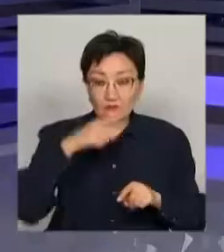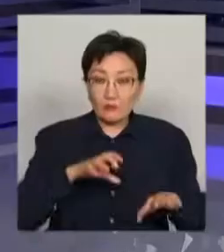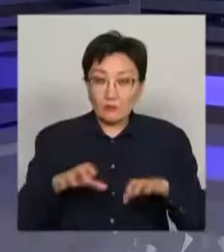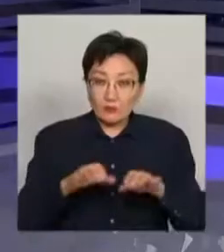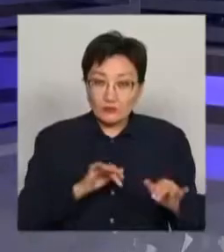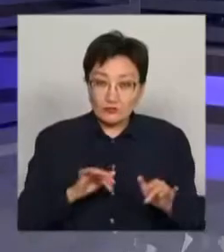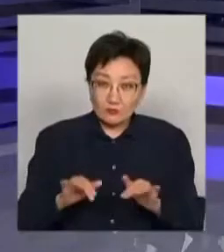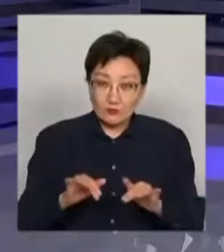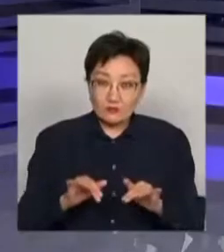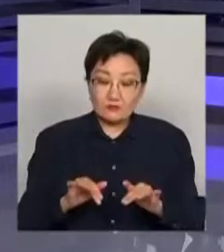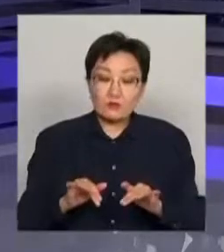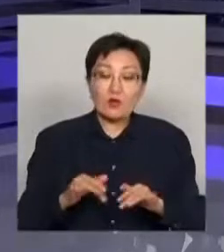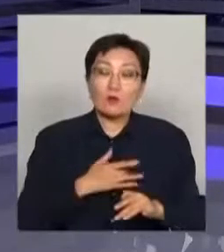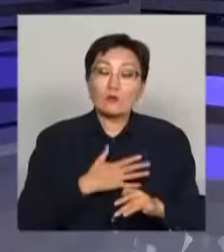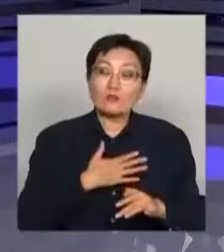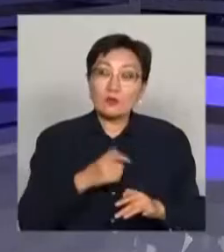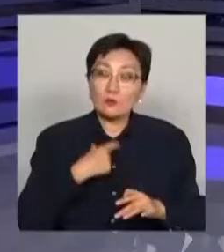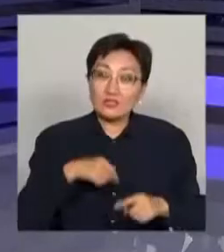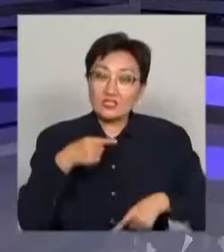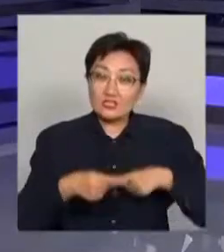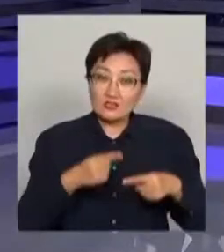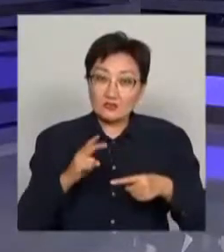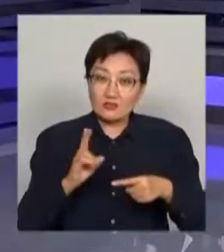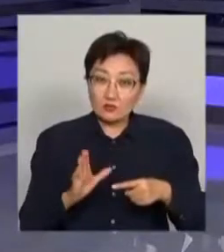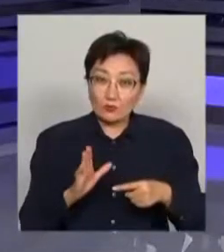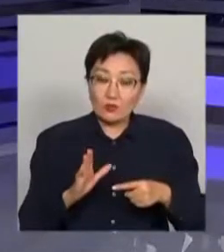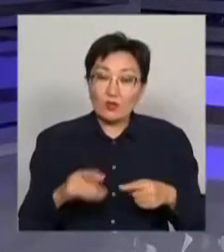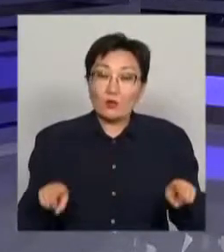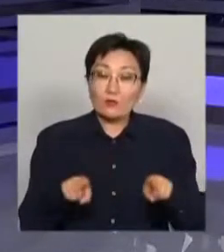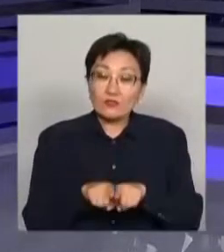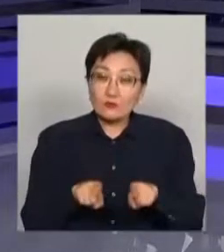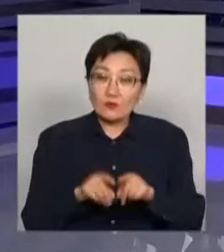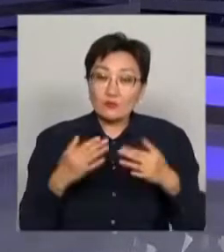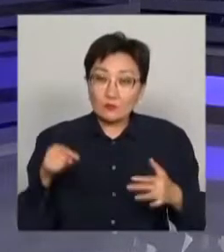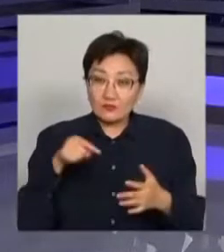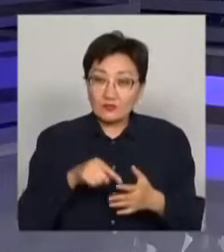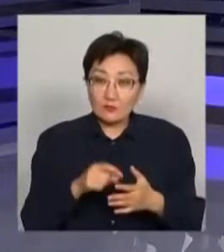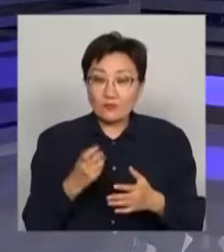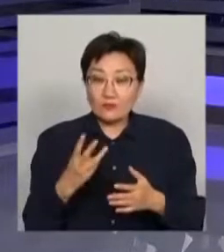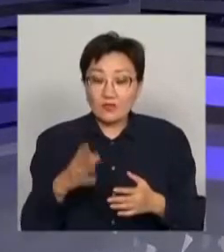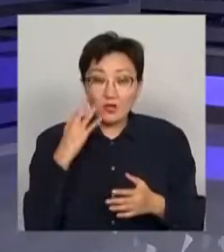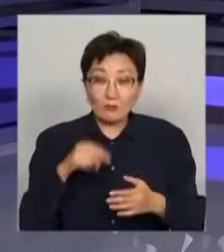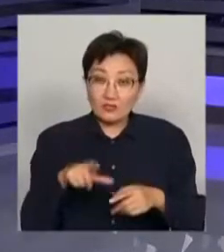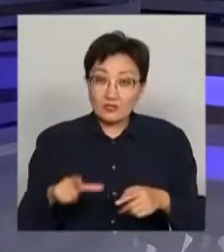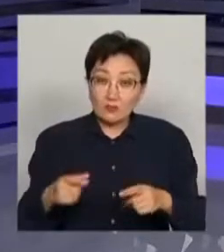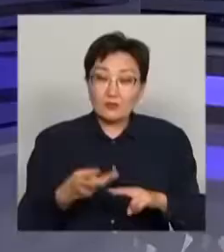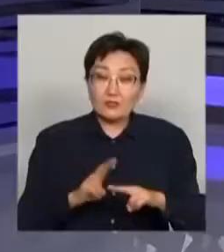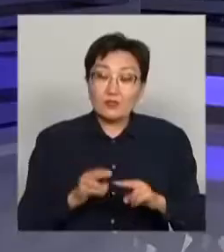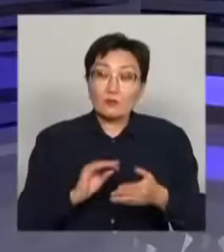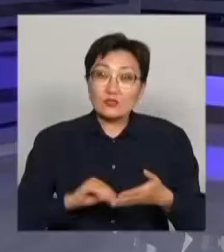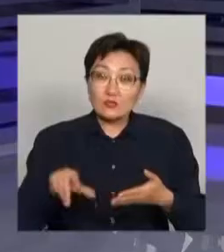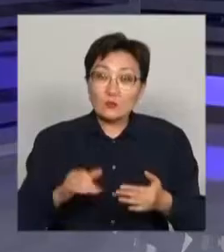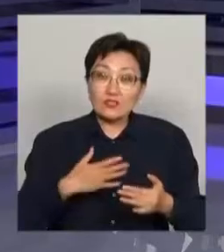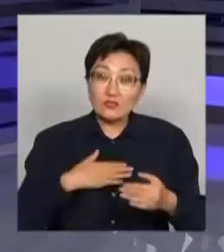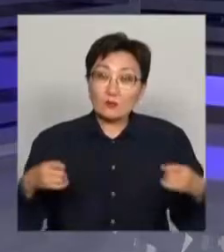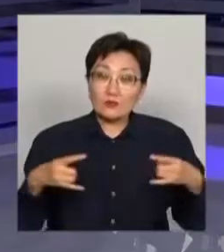мошеннических схем присваивают себе наследственные квартиры. На подобную уловку уже попались несколько алматинцев. Об этом корреспондентам